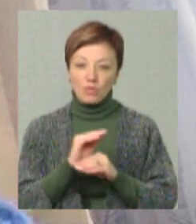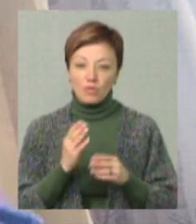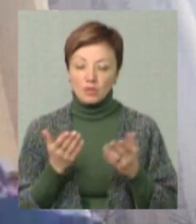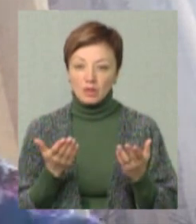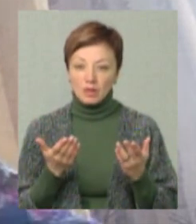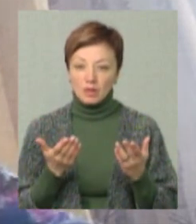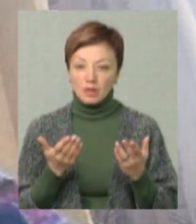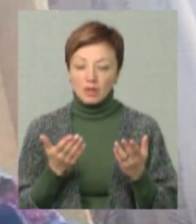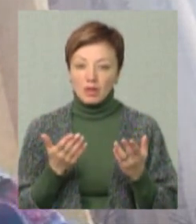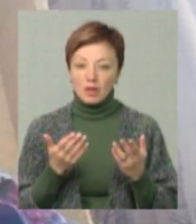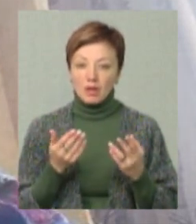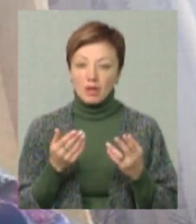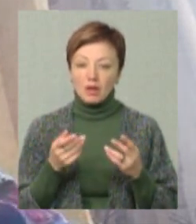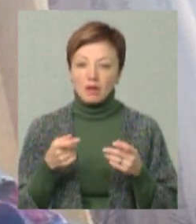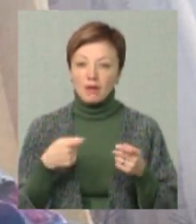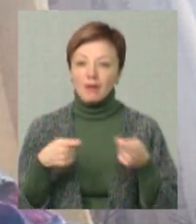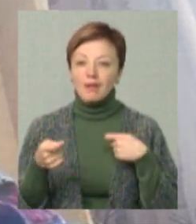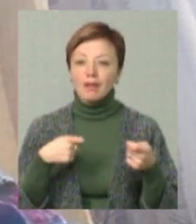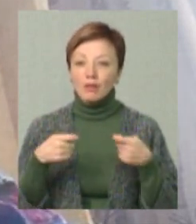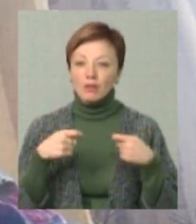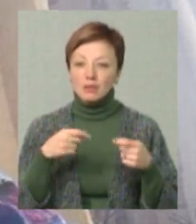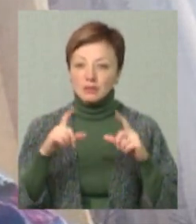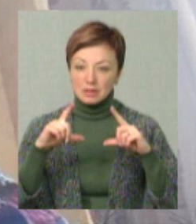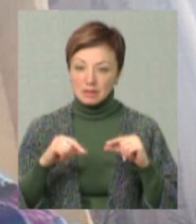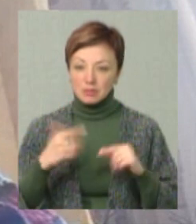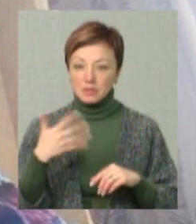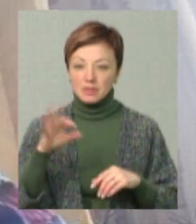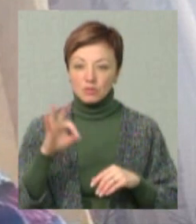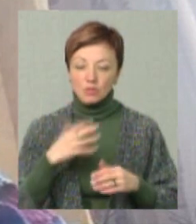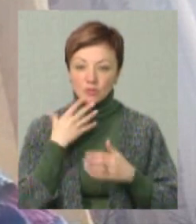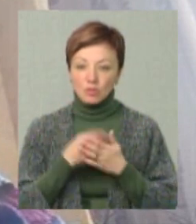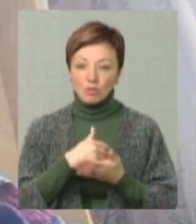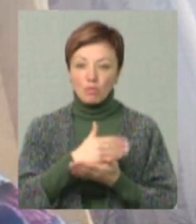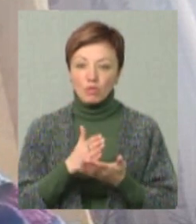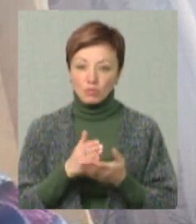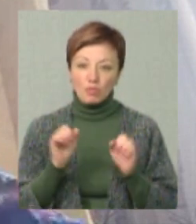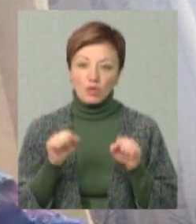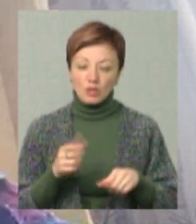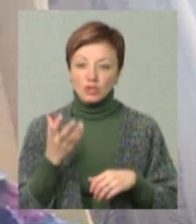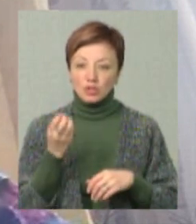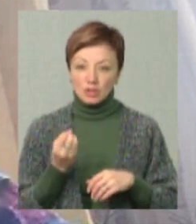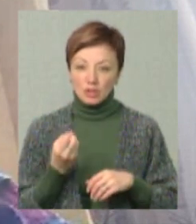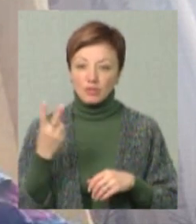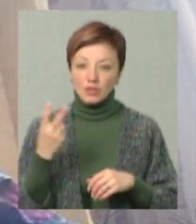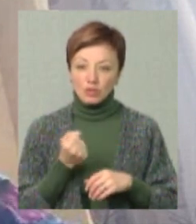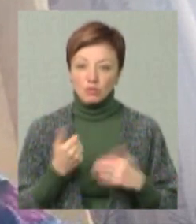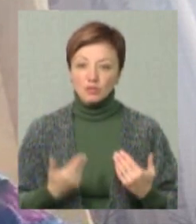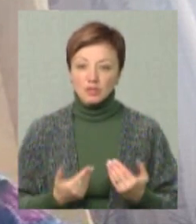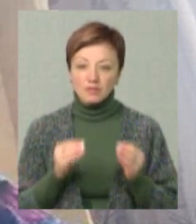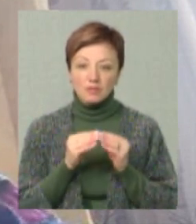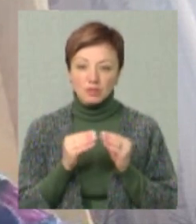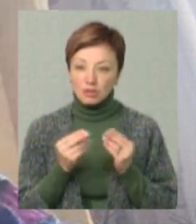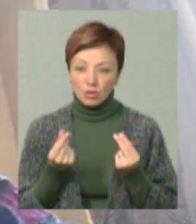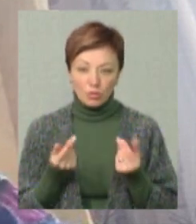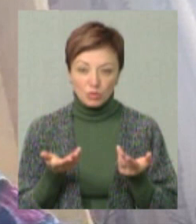якщо б ріелтори, ну, знизили до 50%, наприклад, свої послуги для переселенців, могли б ще 2 тижні пожити за